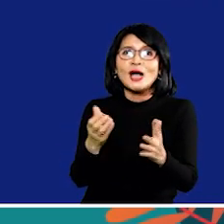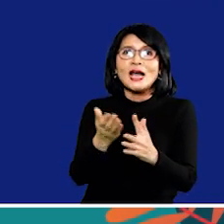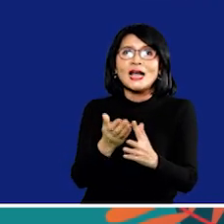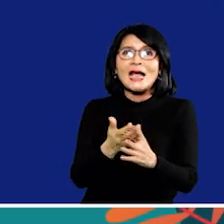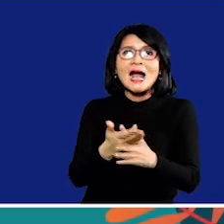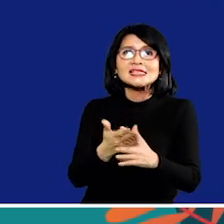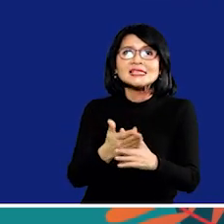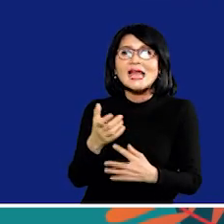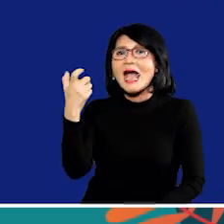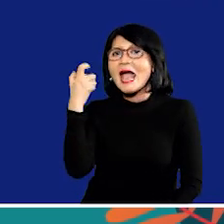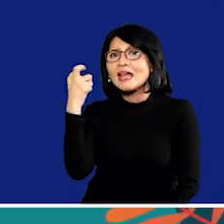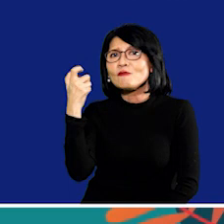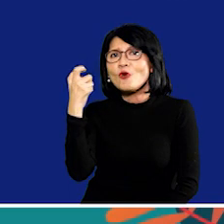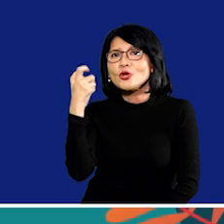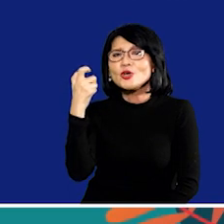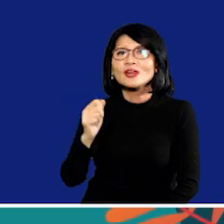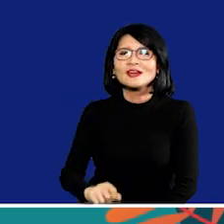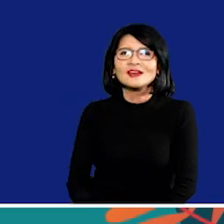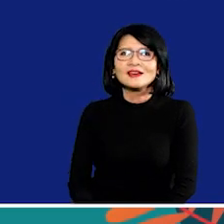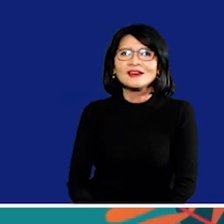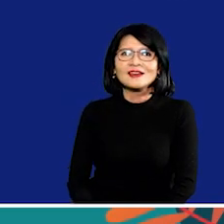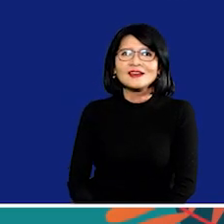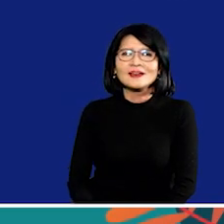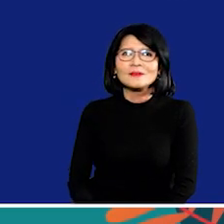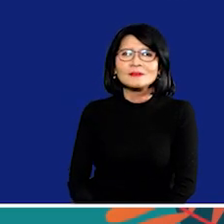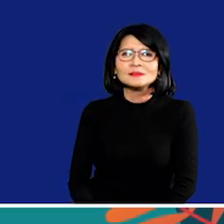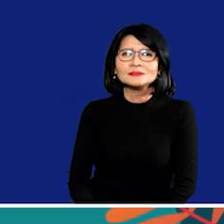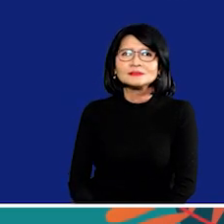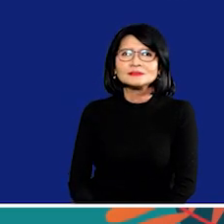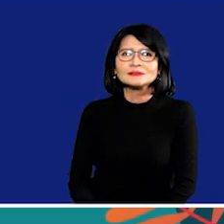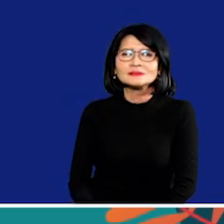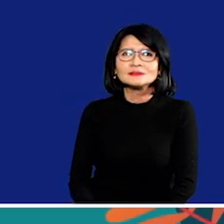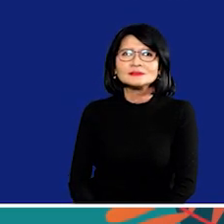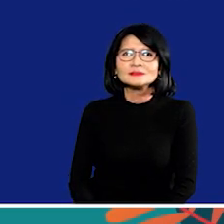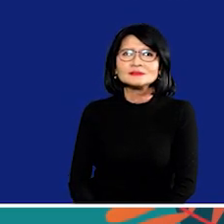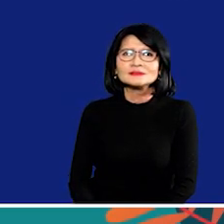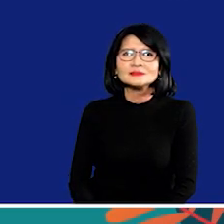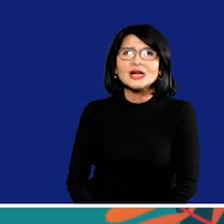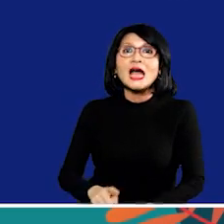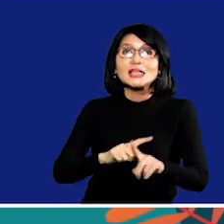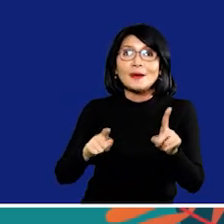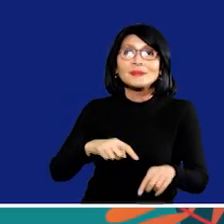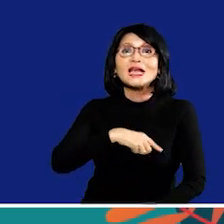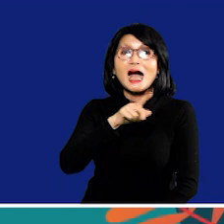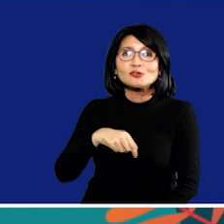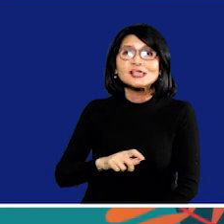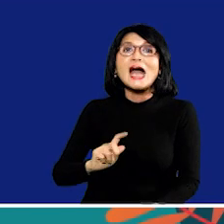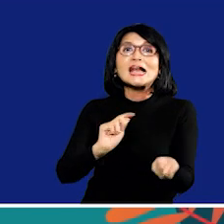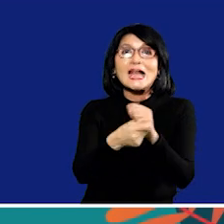kepada kami, tapi kami harus ganti-gantian